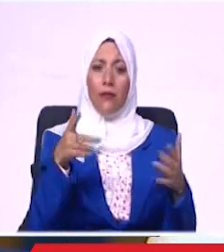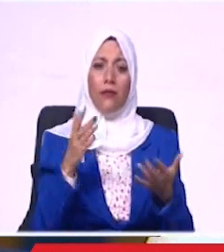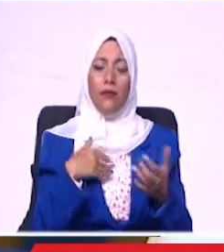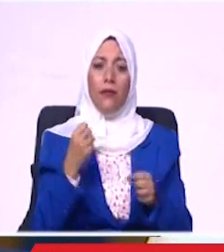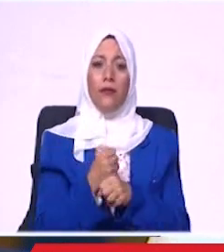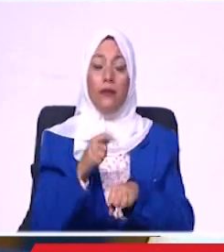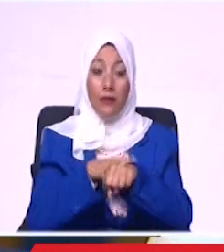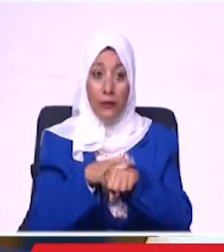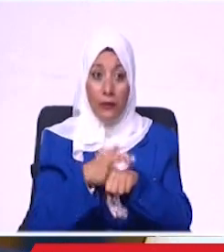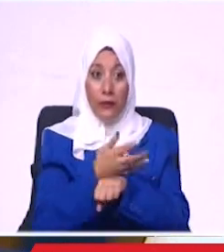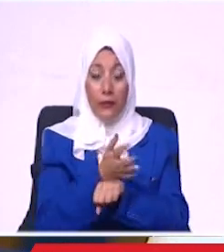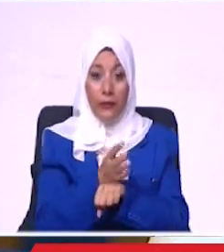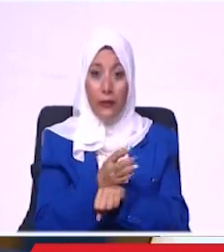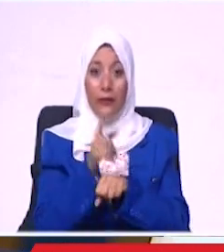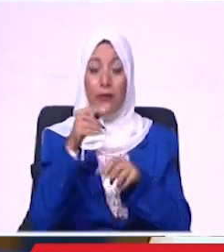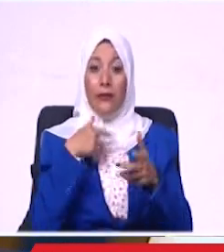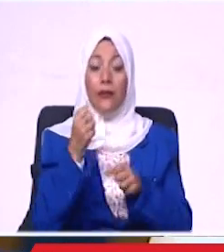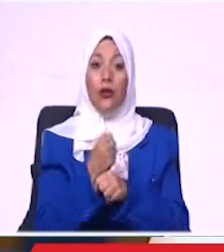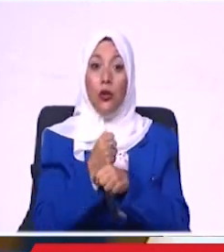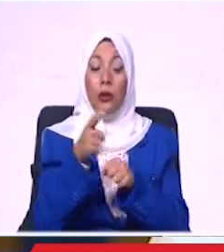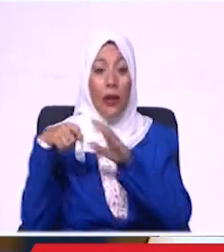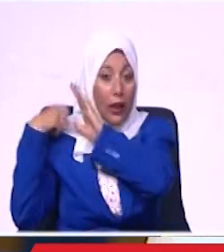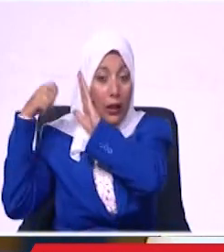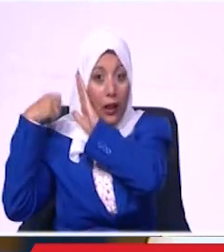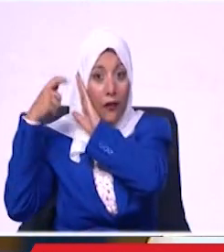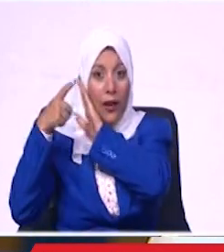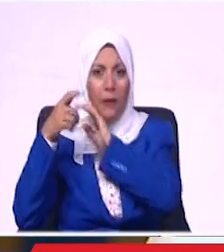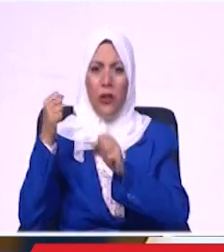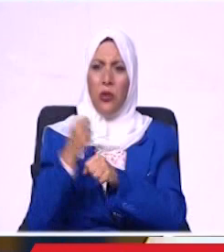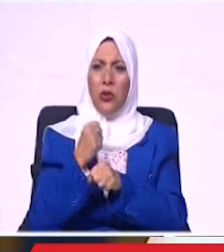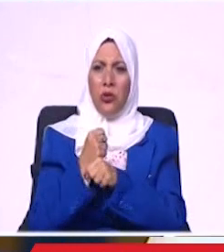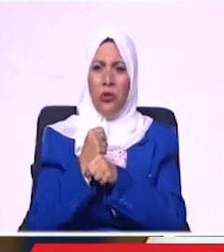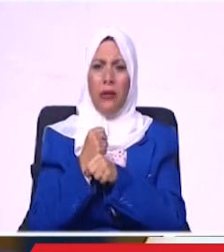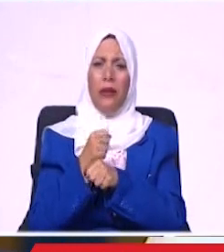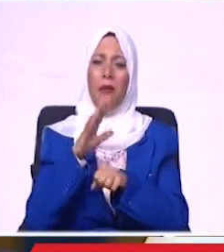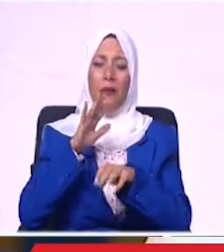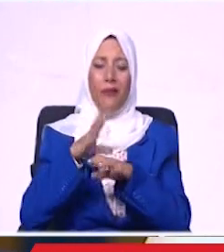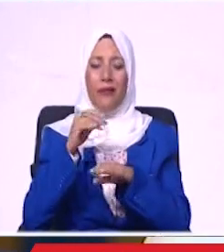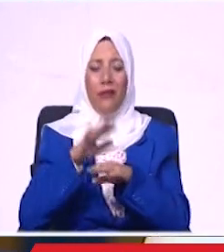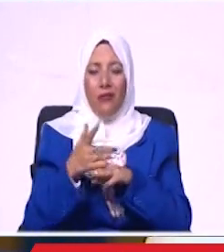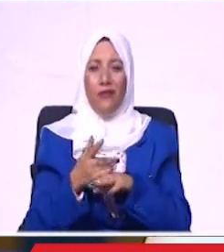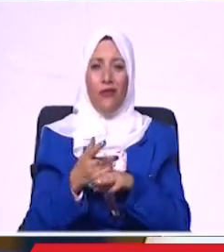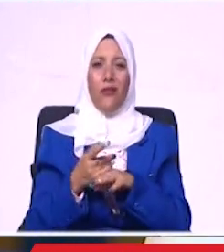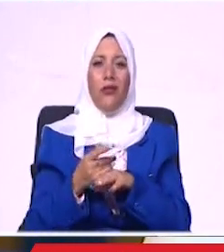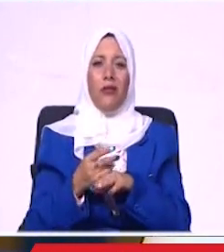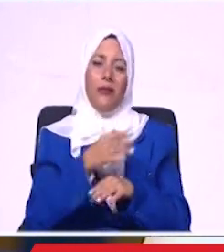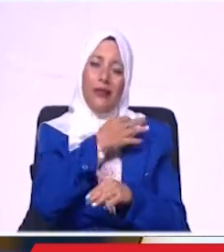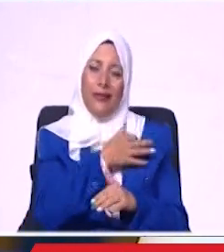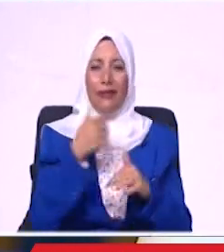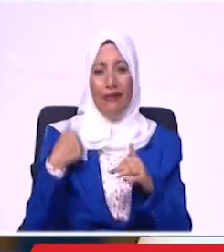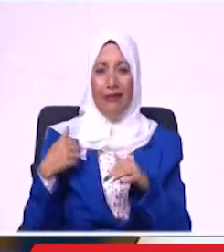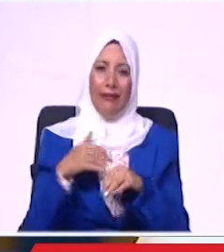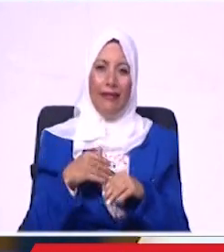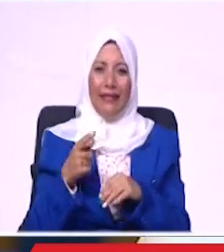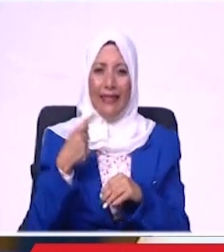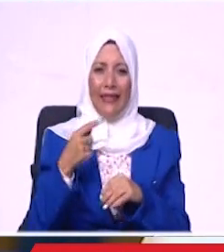ساعه انت عملتي الافلام اللي هي يعني اللي فيها يعني فيها اغراء وفيها يعني ما